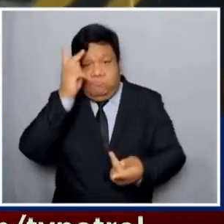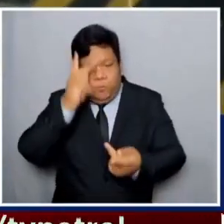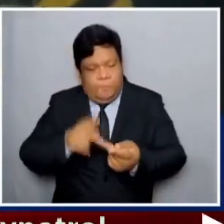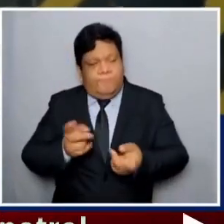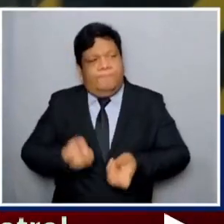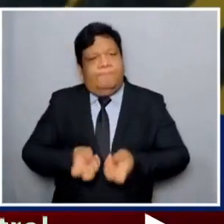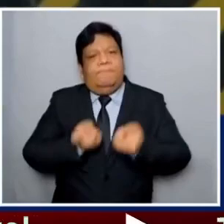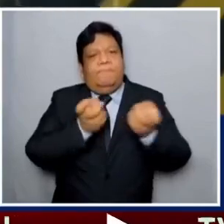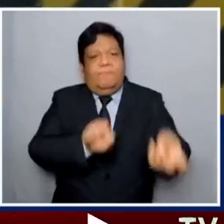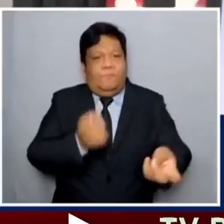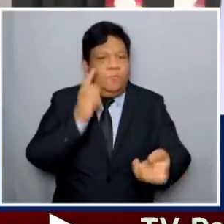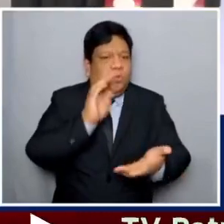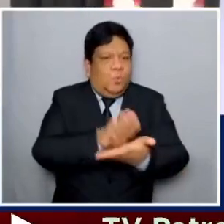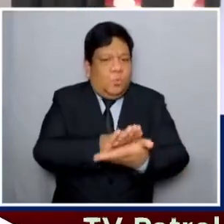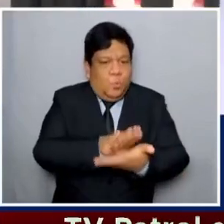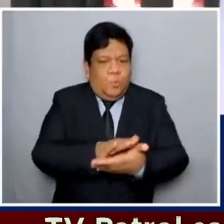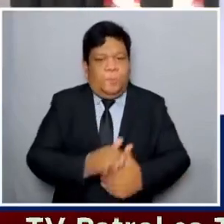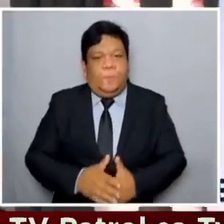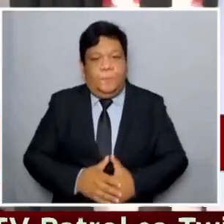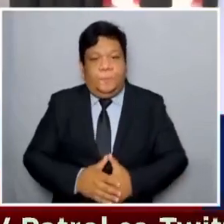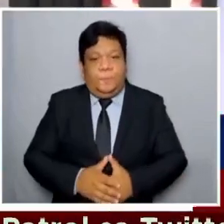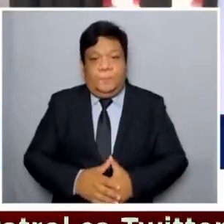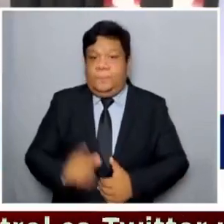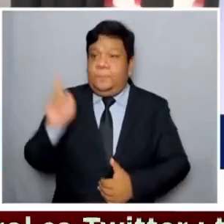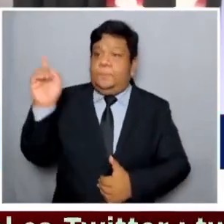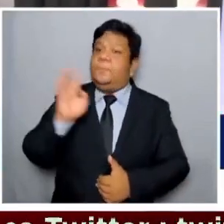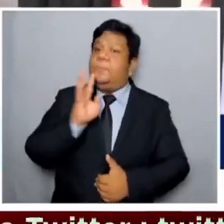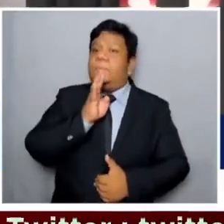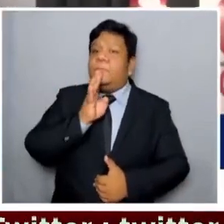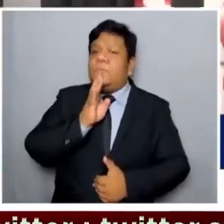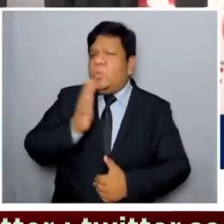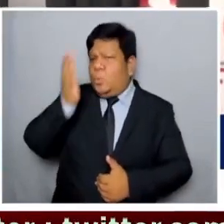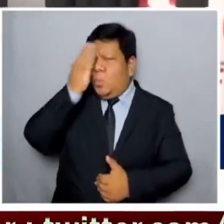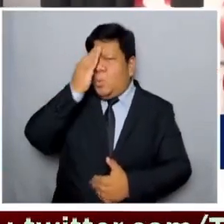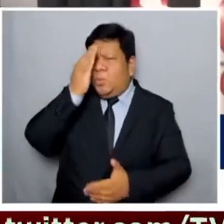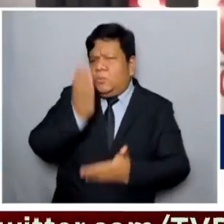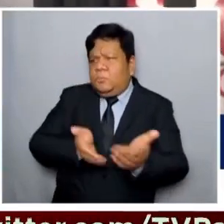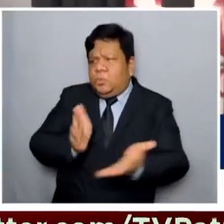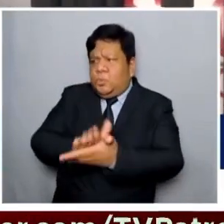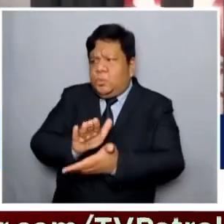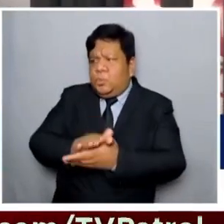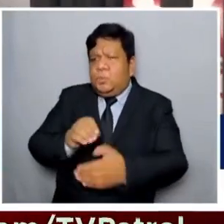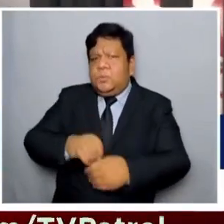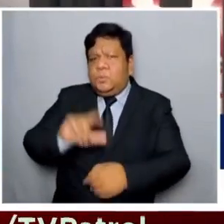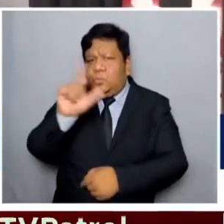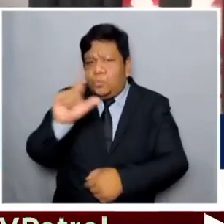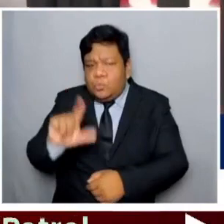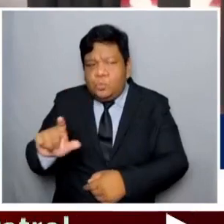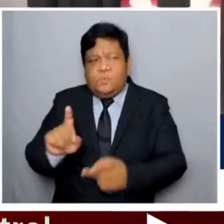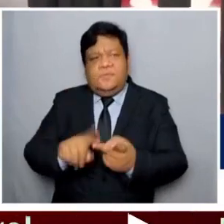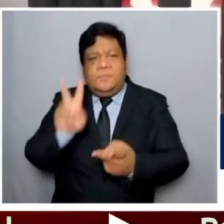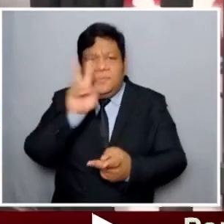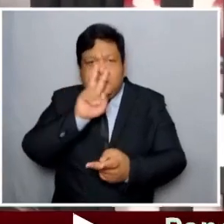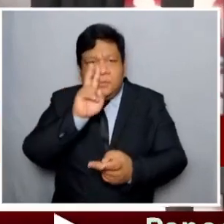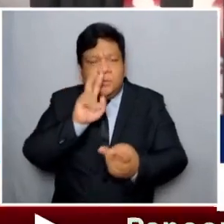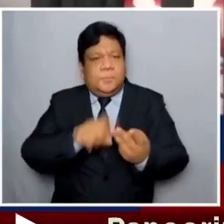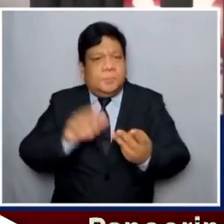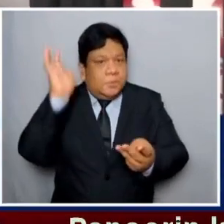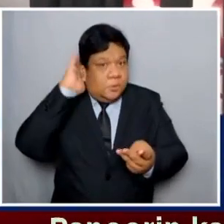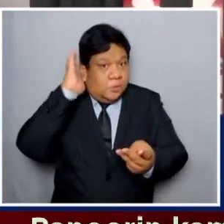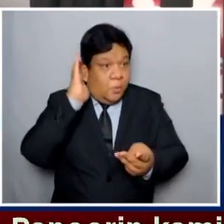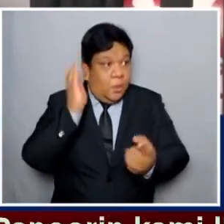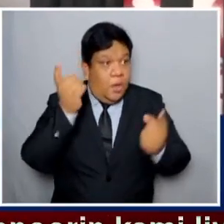sa mga paaralan. We know of a number of schools here in Luzon, even in the Visayas and Mindanao, who during the